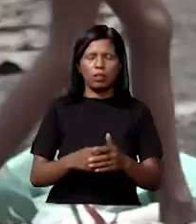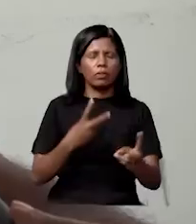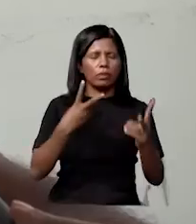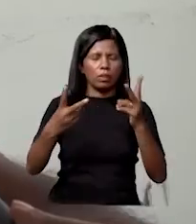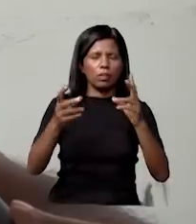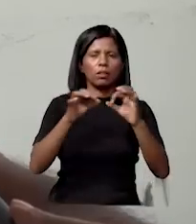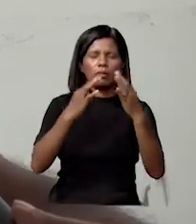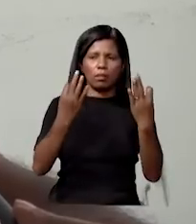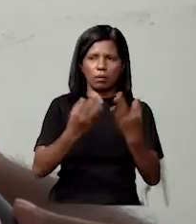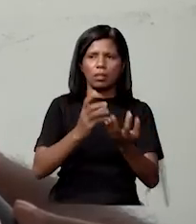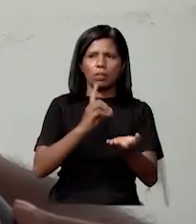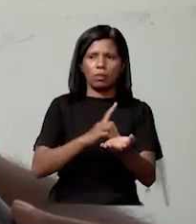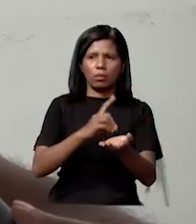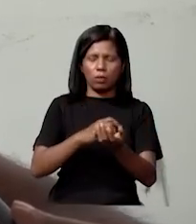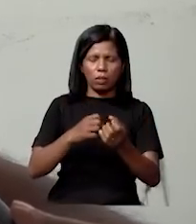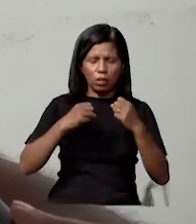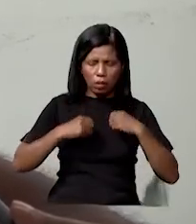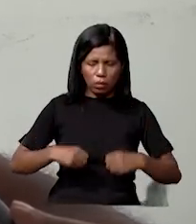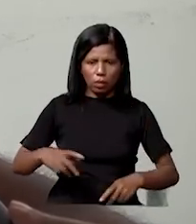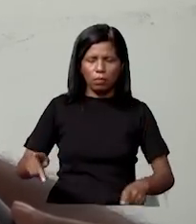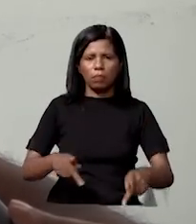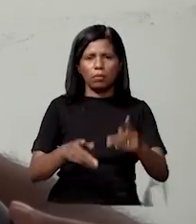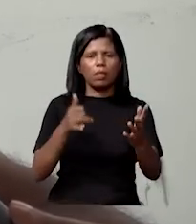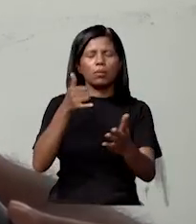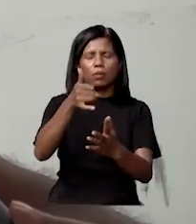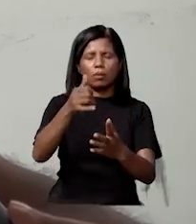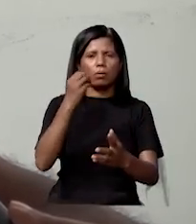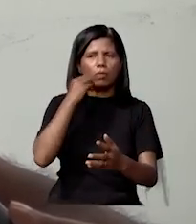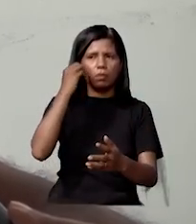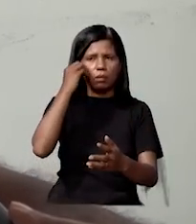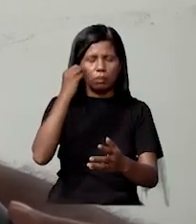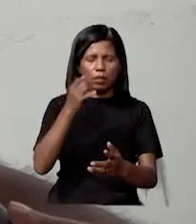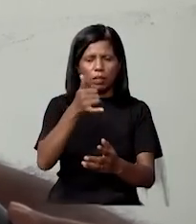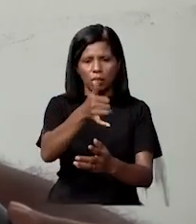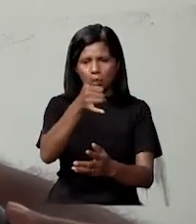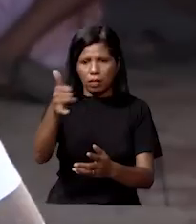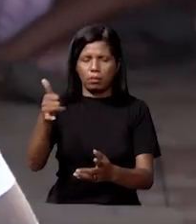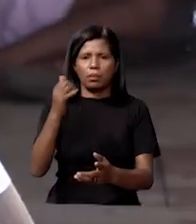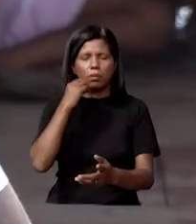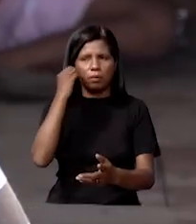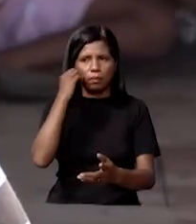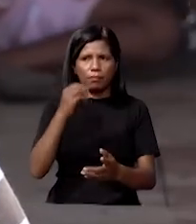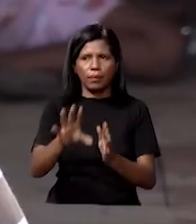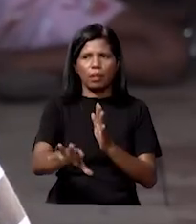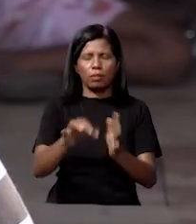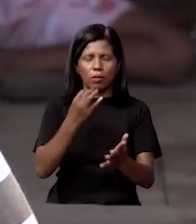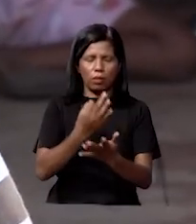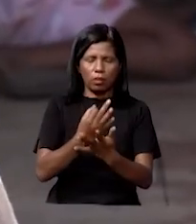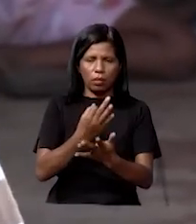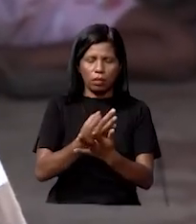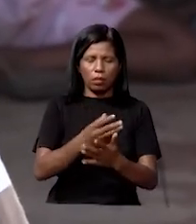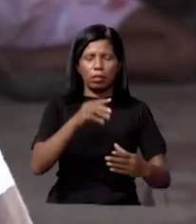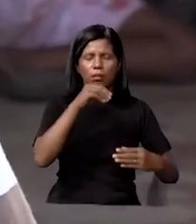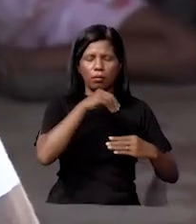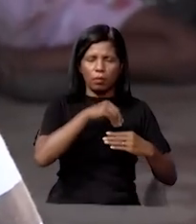familia do tor siro saudi publica ba to umo sai uma tamo ma auto reta subsidio ba bolsa da